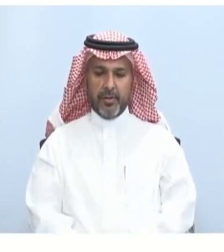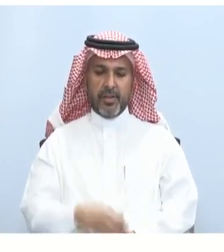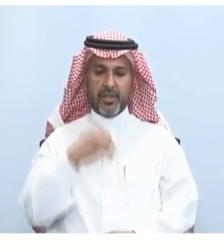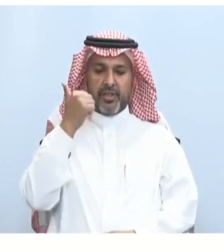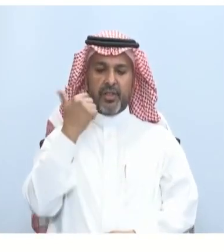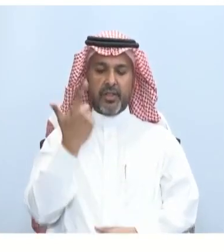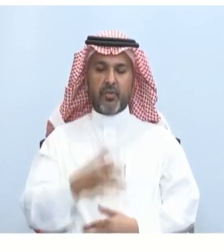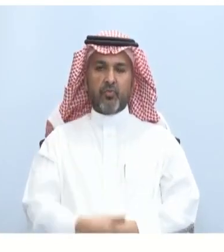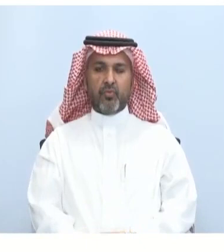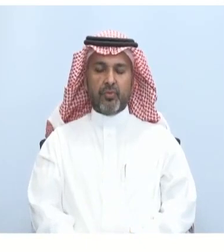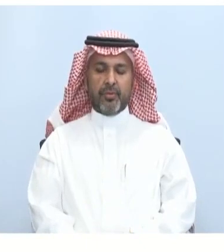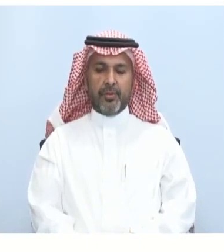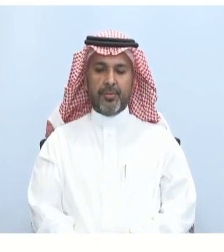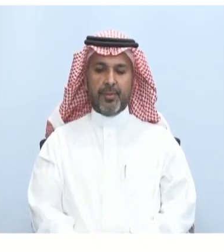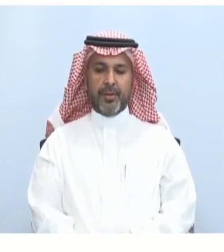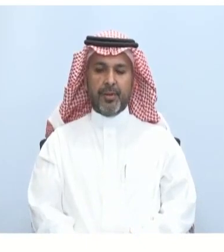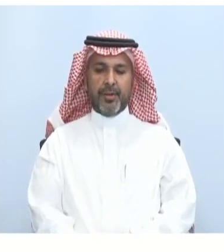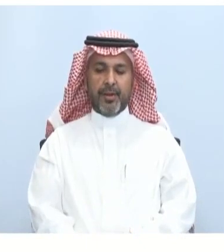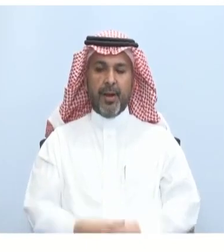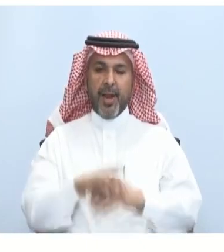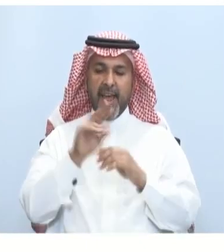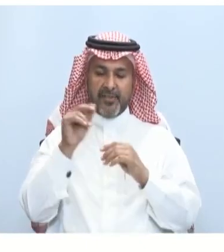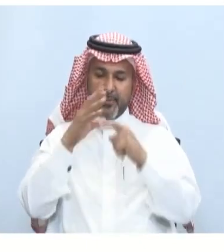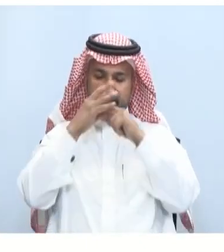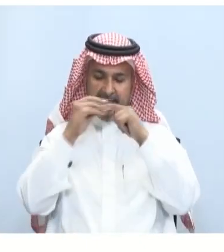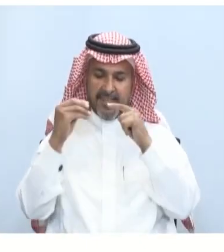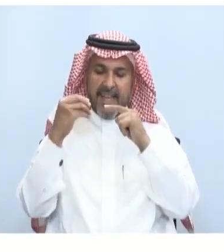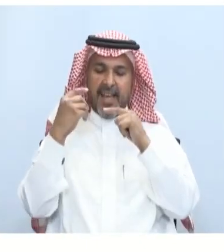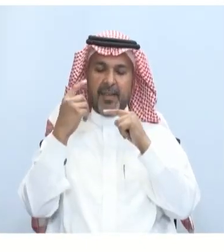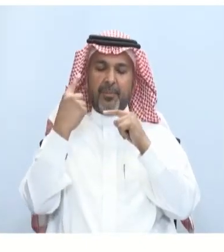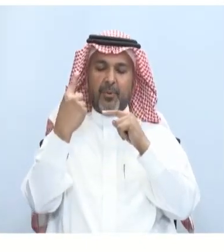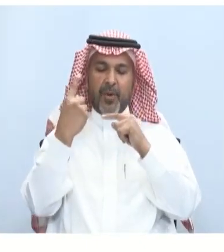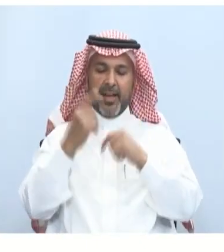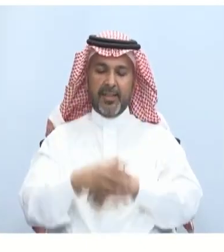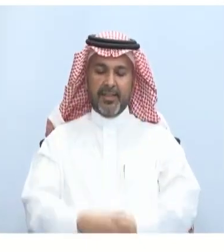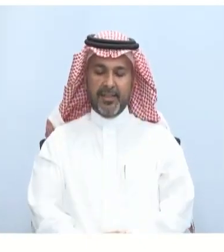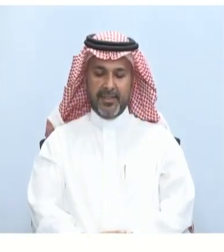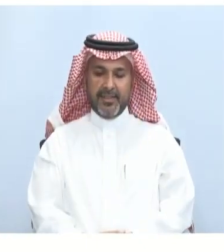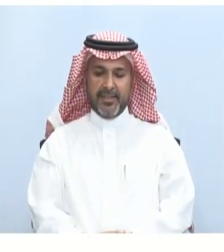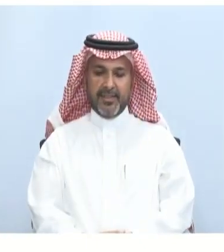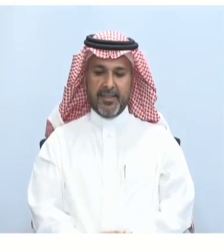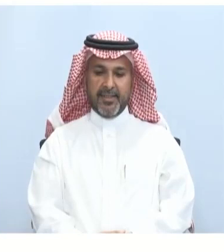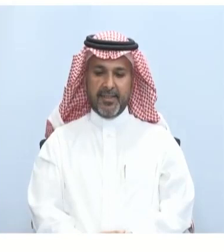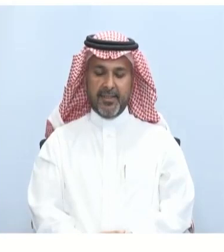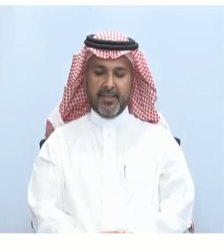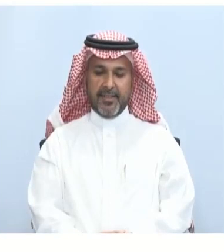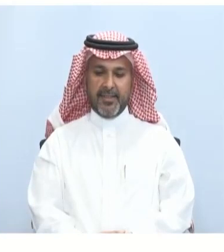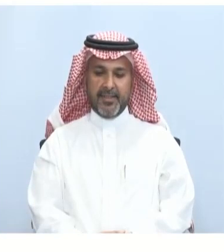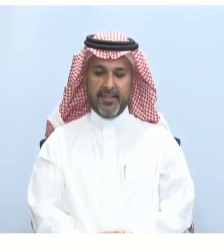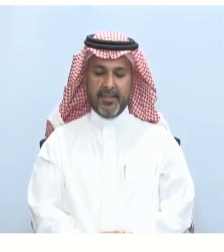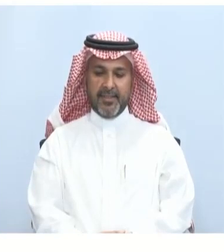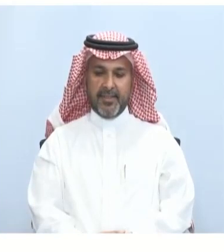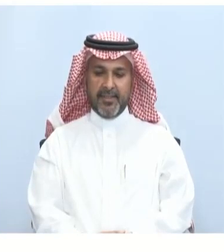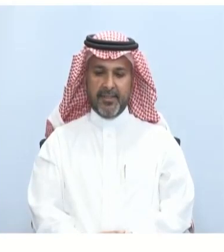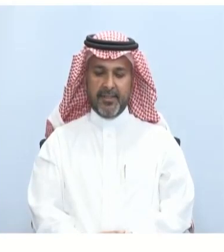سته معناته ناتج اي اس خمسه اللي هو اي راح اضربه فيه زياده اي يعني عشان تصير سته اي